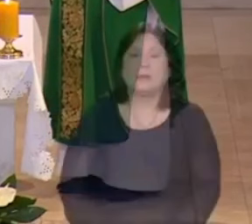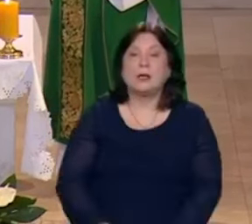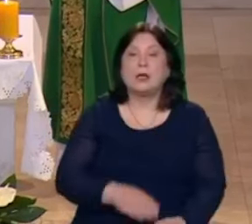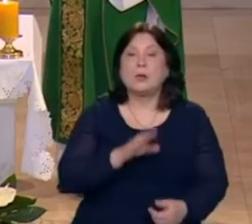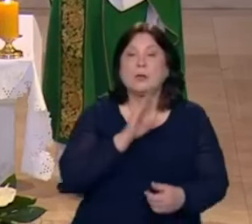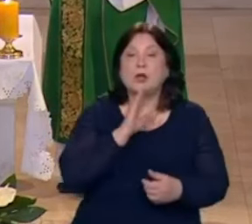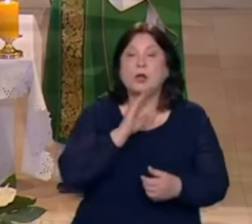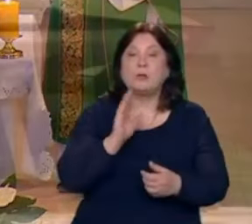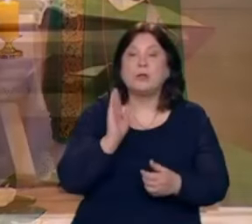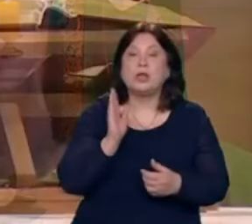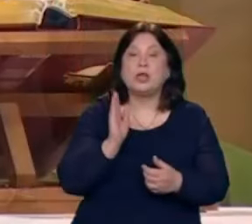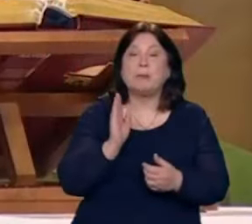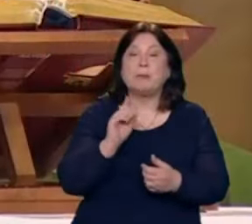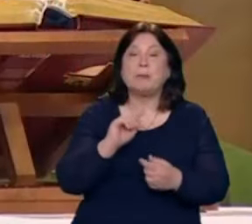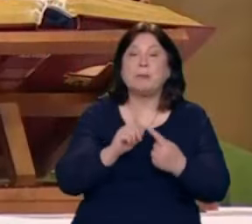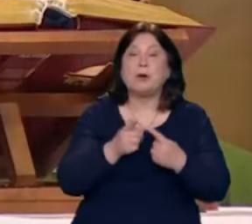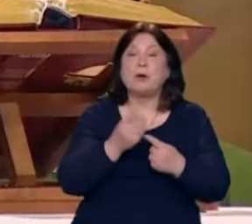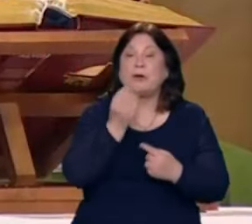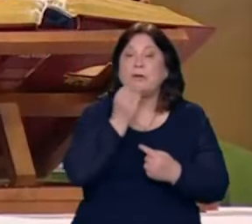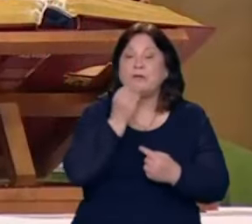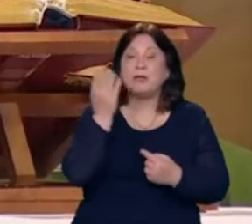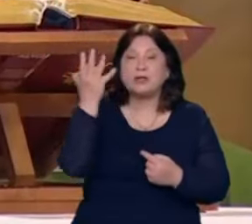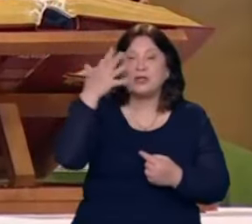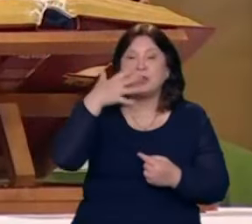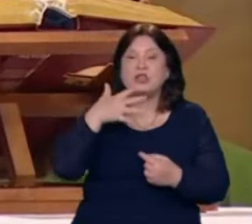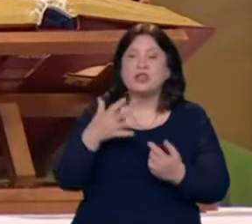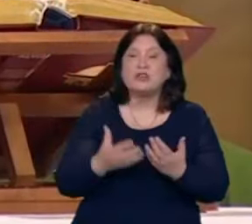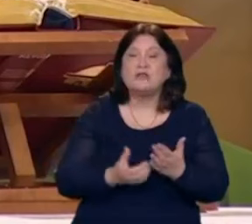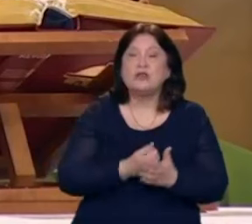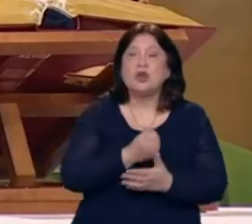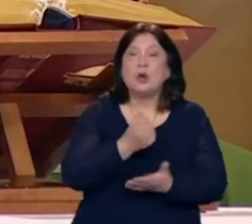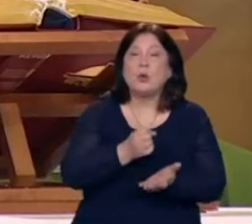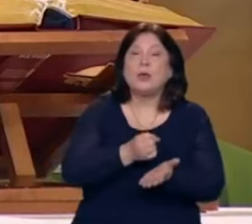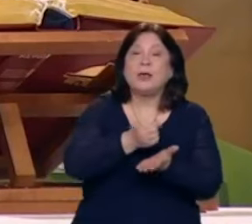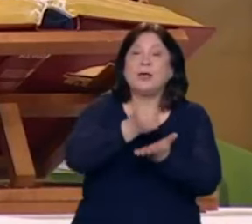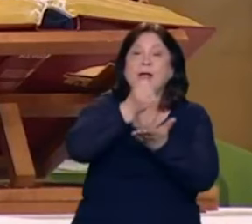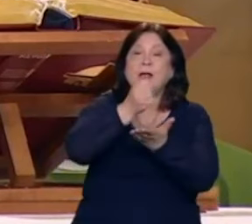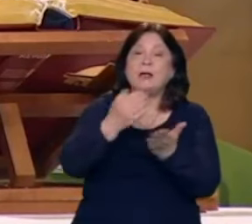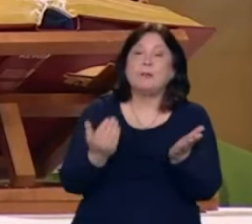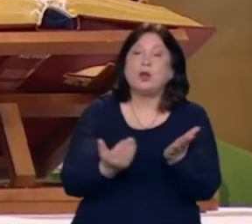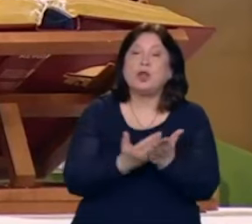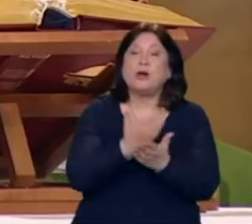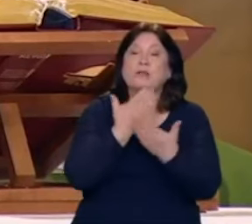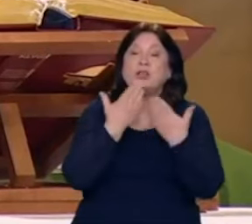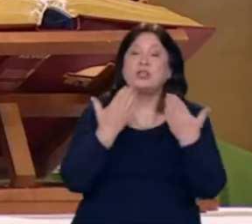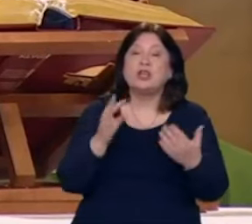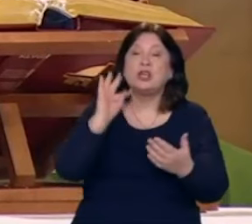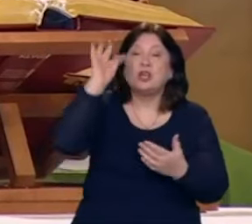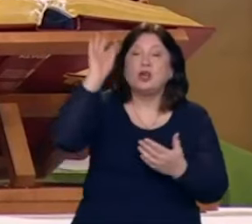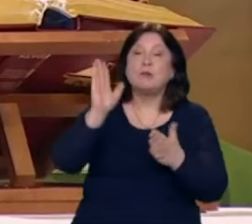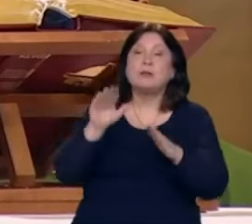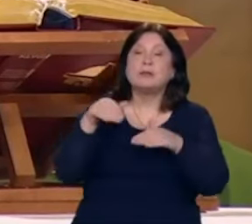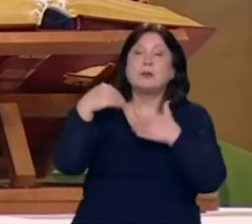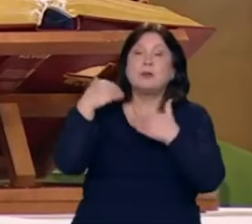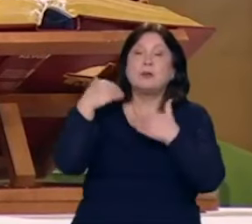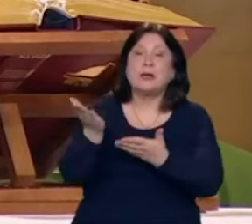podobnie po wieczerzy wziął kielich i ponownie Dzięki tobie